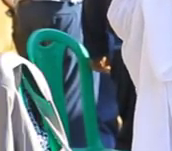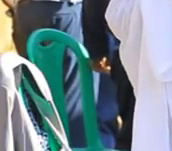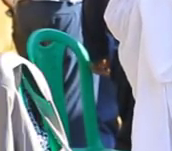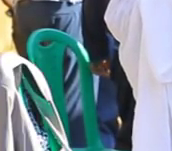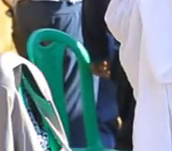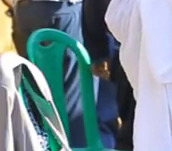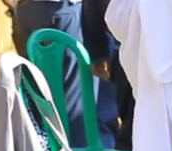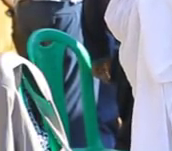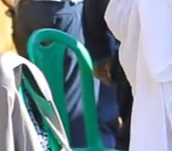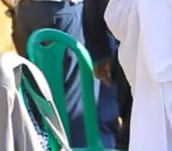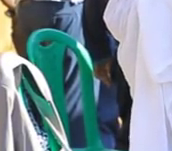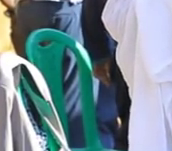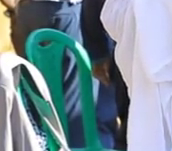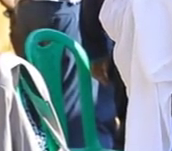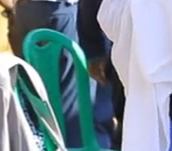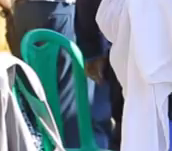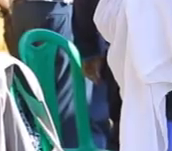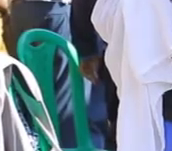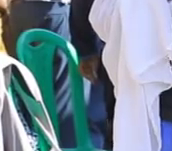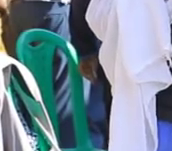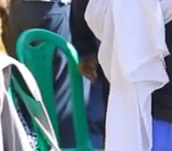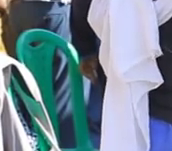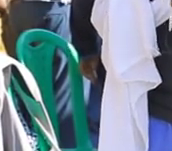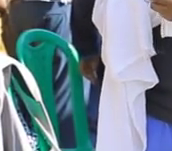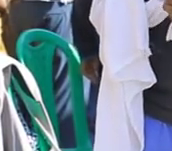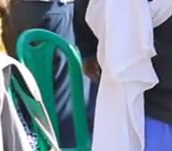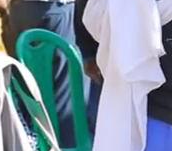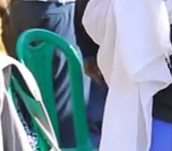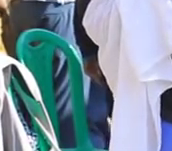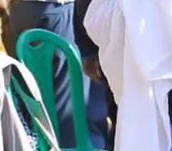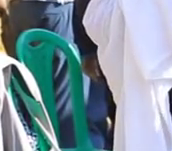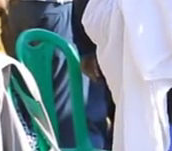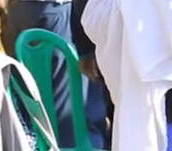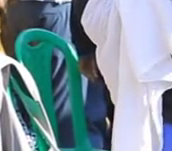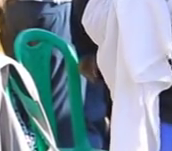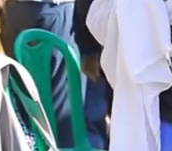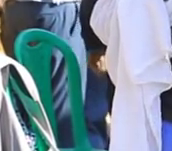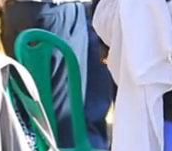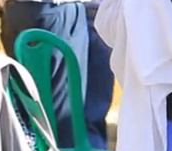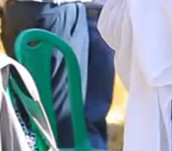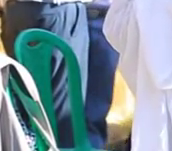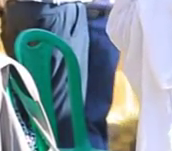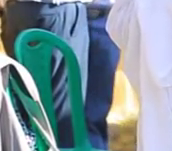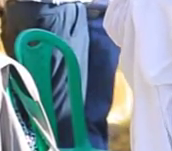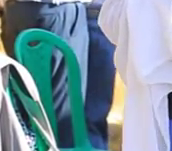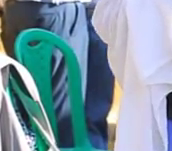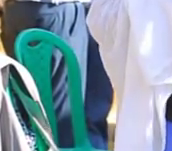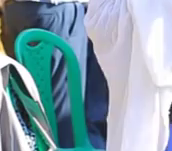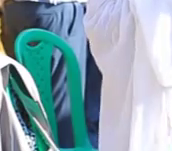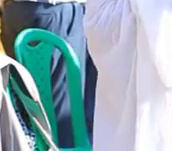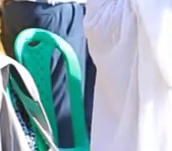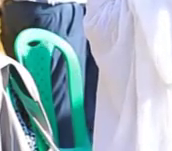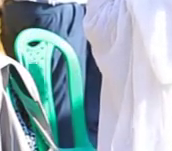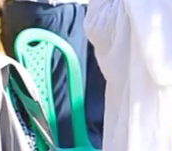በማኅበረ ቅዱሳን የግልገል በለስ ማዕከል ቅጥር ግቢ ውስጥ ነው። እንደምትመለከቱት እንግዲህ ለነገ የጥምቀት መርሃ ግብር የሚያስፈልጉ